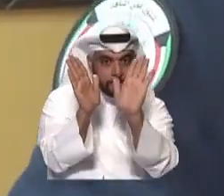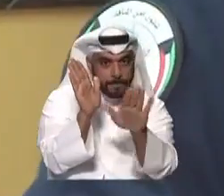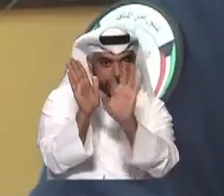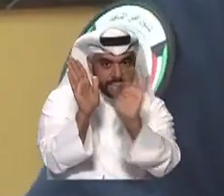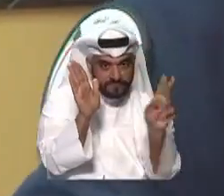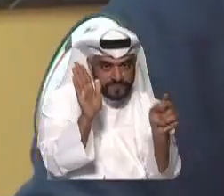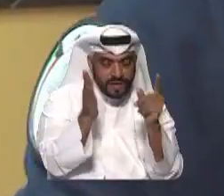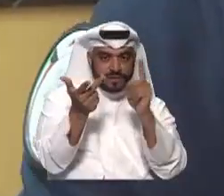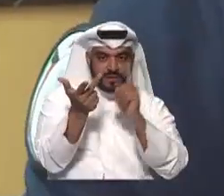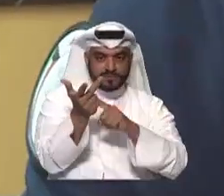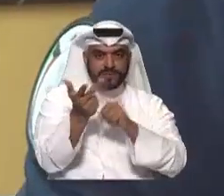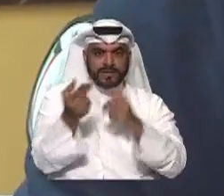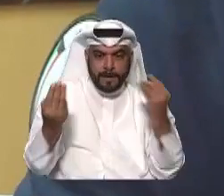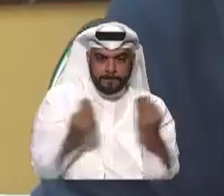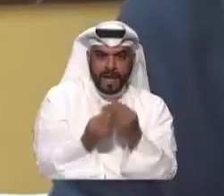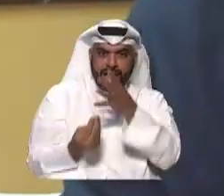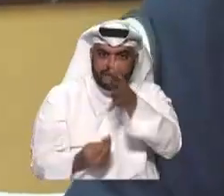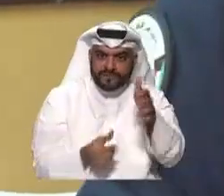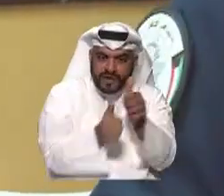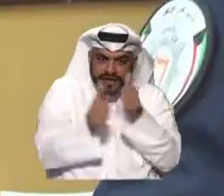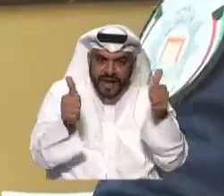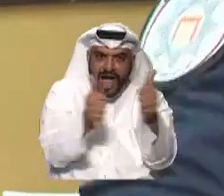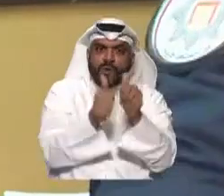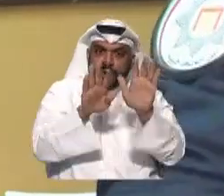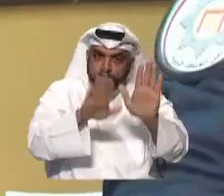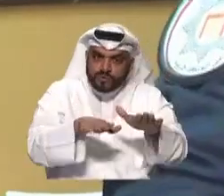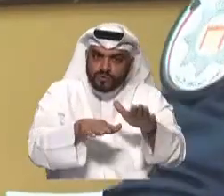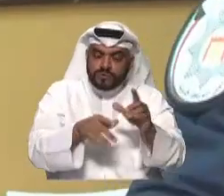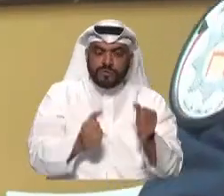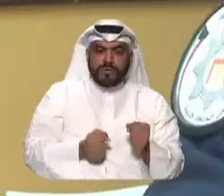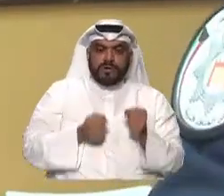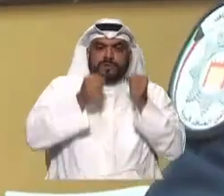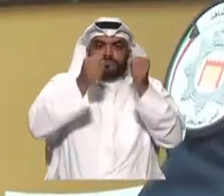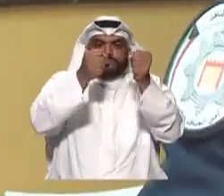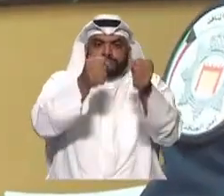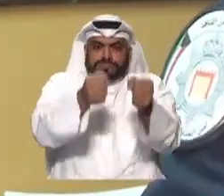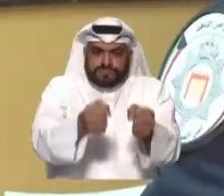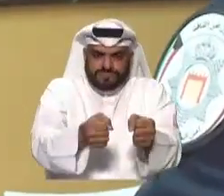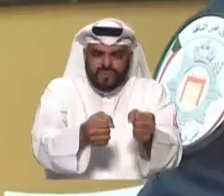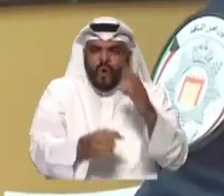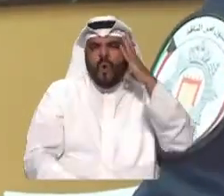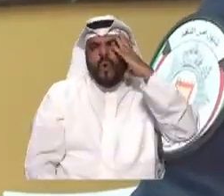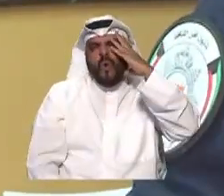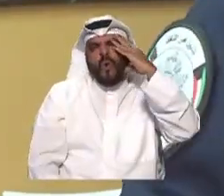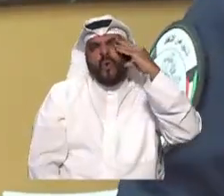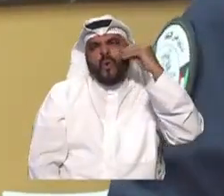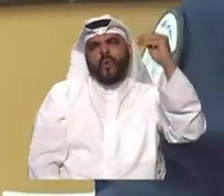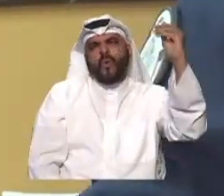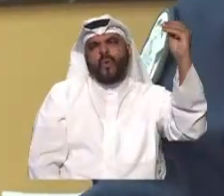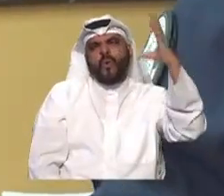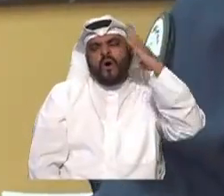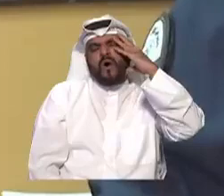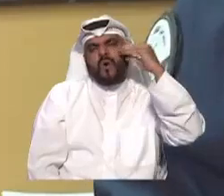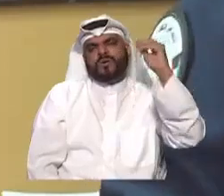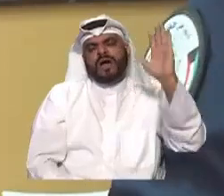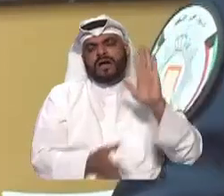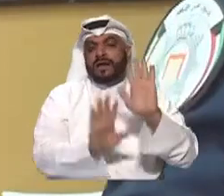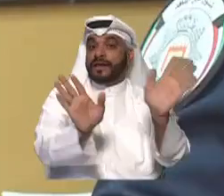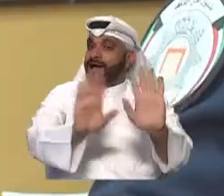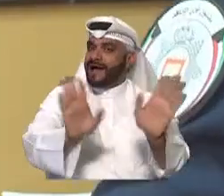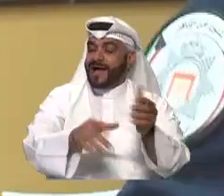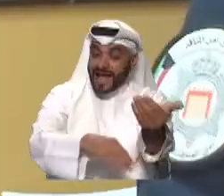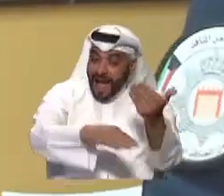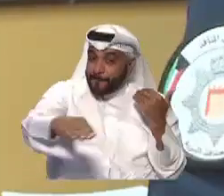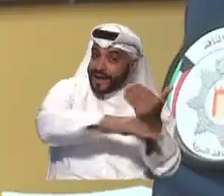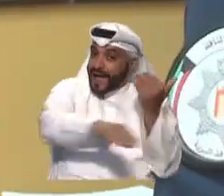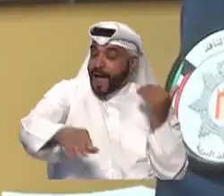صحبة أولاده وصحبة العائلة معه، يوصل للمنفذ وبعدين يقولوا لا لا ترد، فيقول أنا طقيت الدرب اللي مثلا